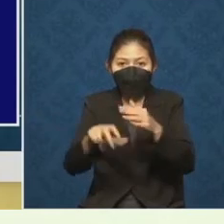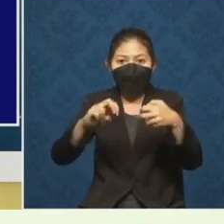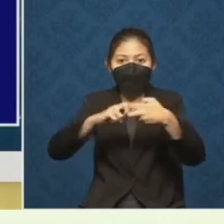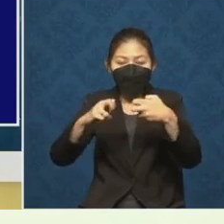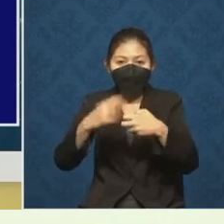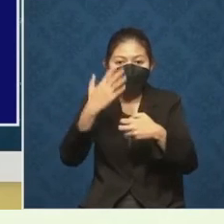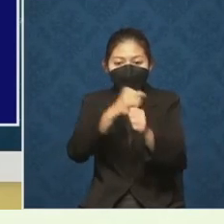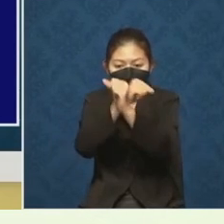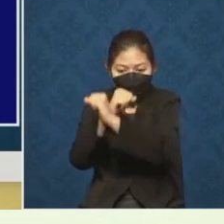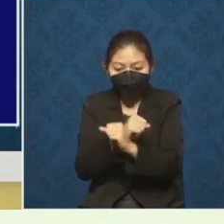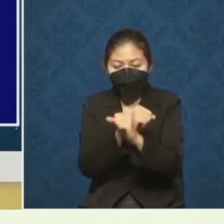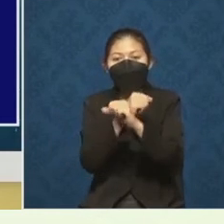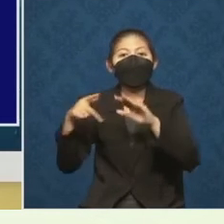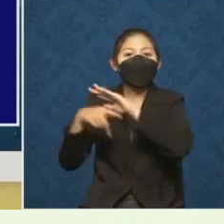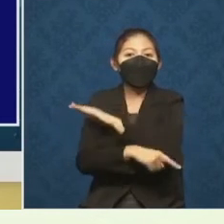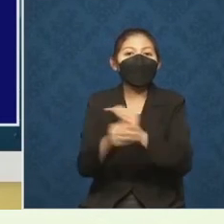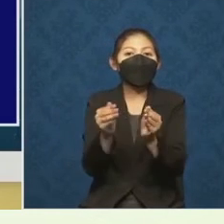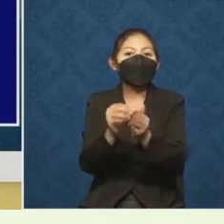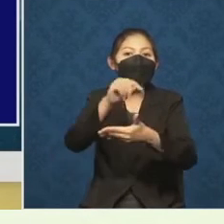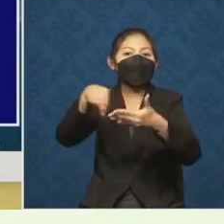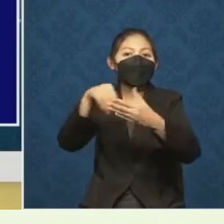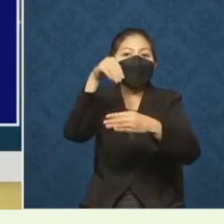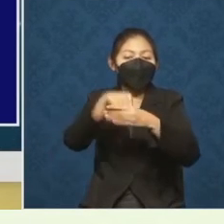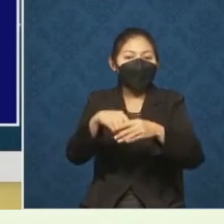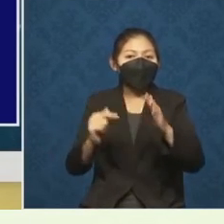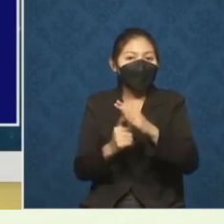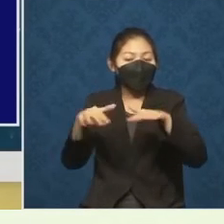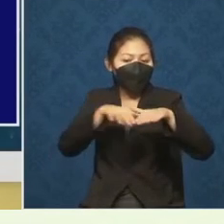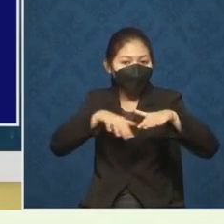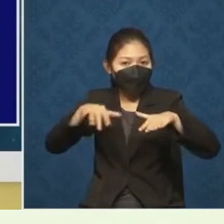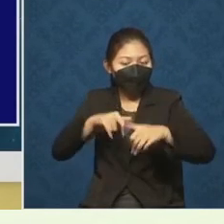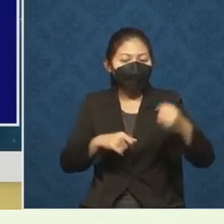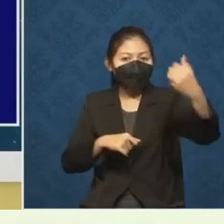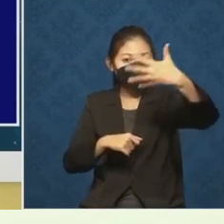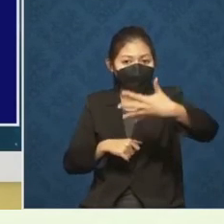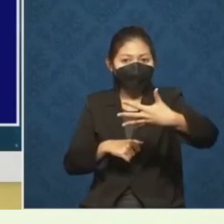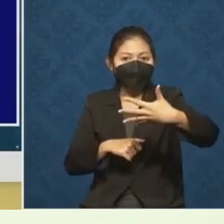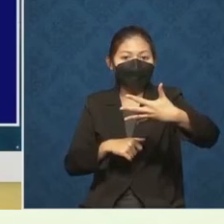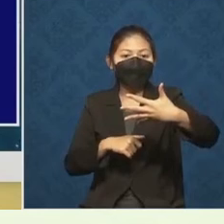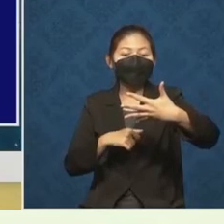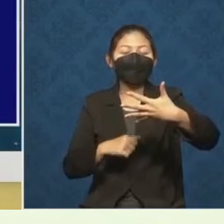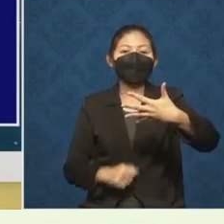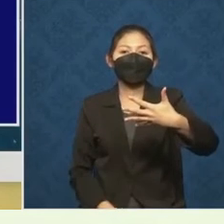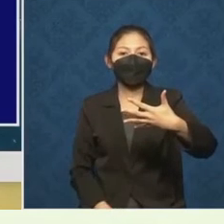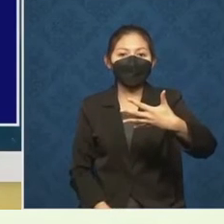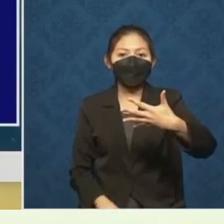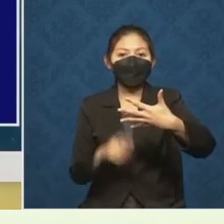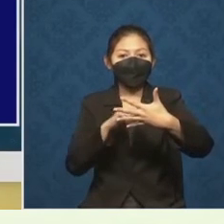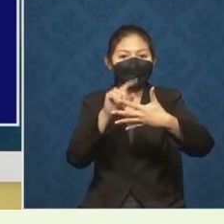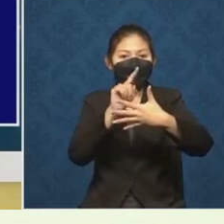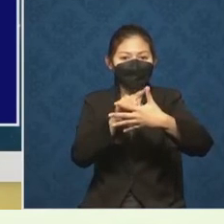ตเลือกตั้งนะเบื้องต้นนะครับ5ประการด้วยกันนะครับ5ประการที่ขึ้นบนจอภาพเนี่ย